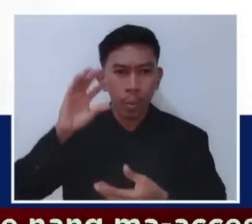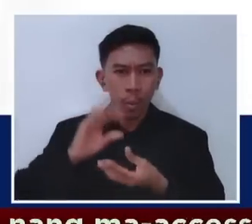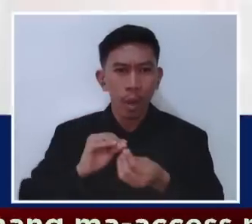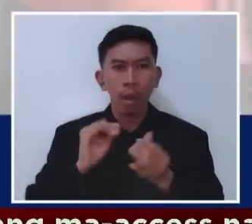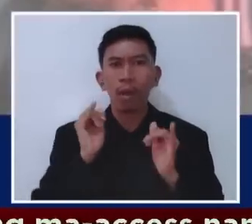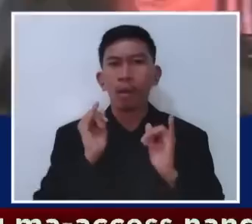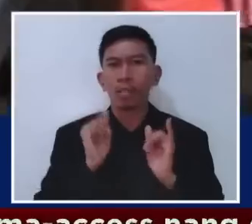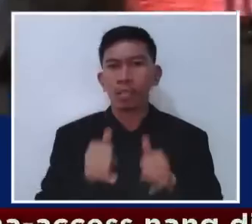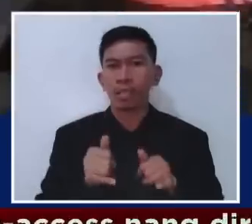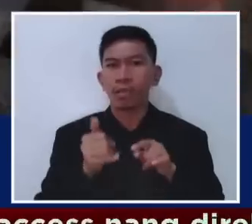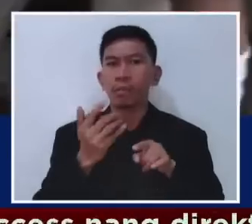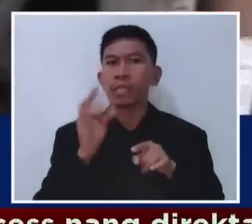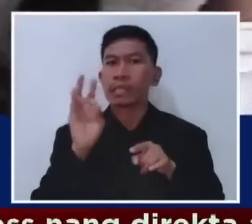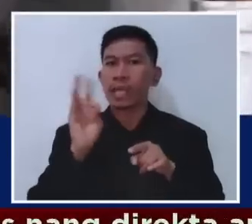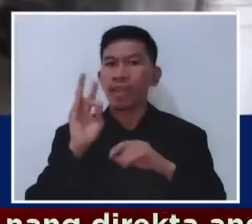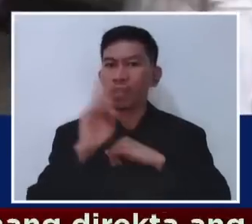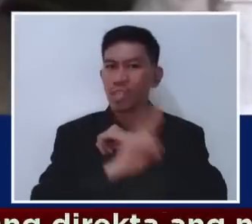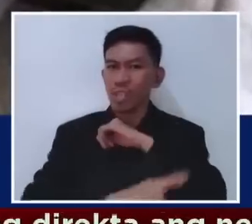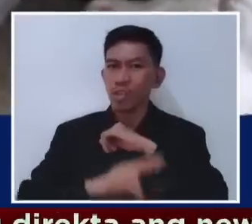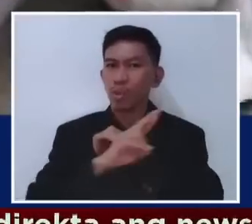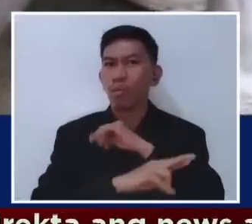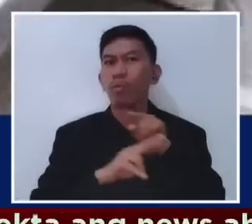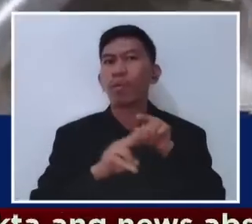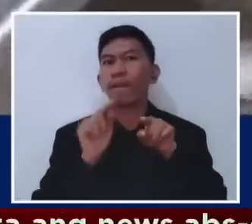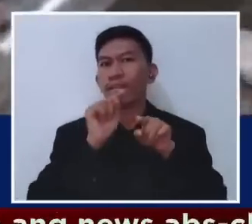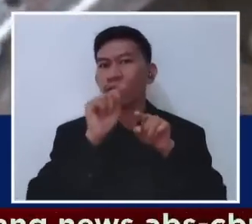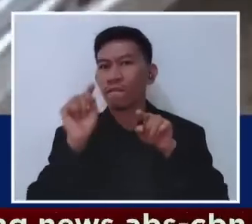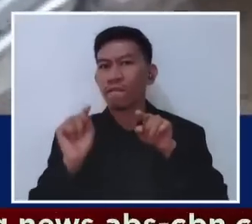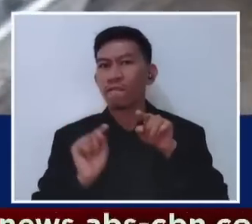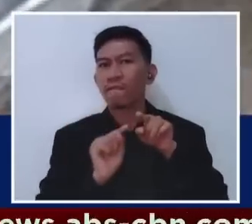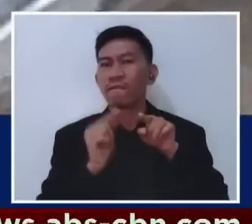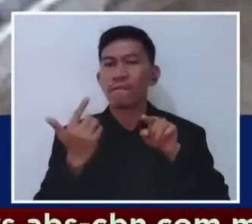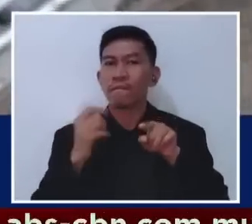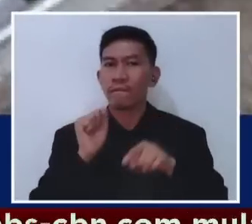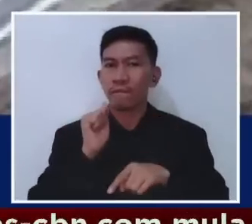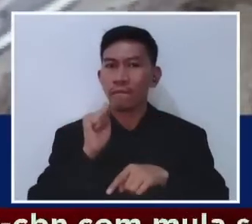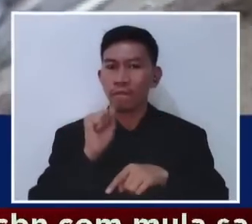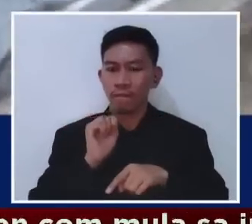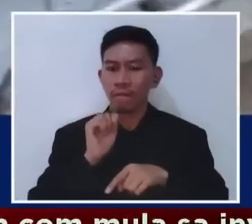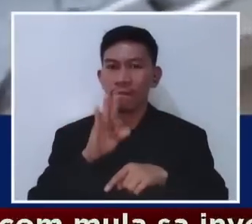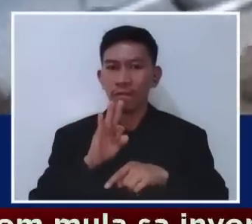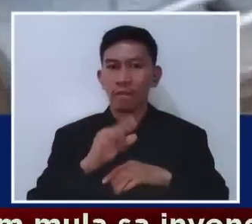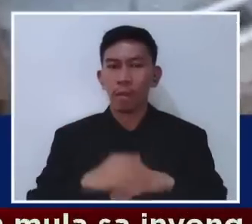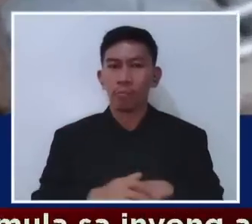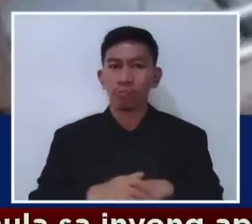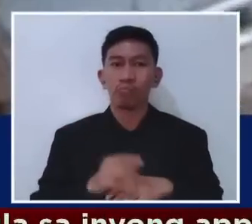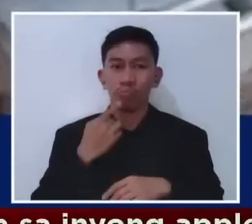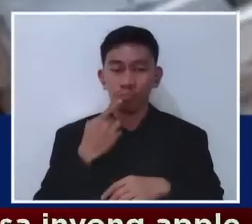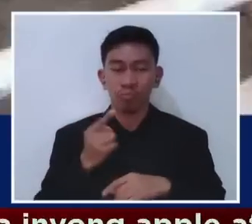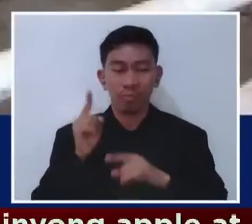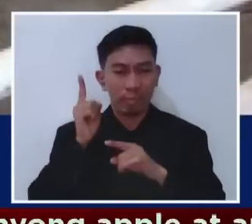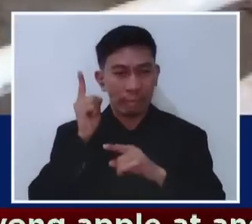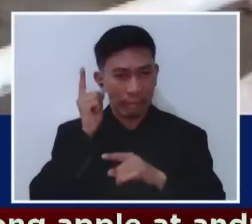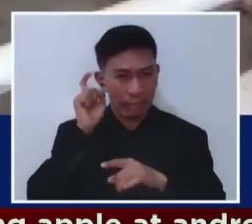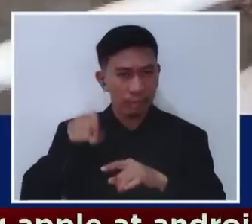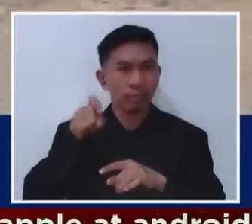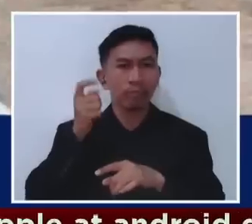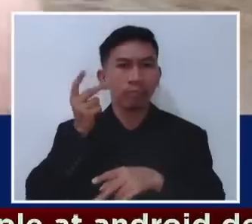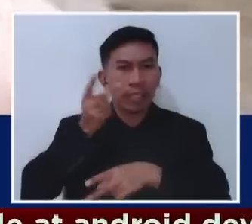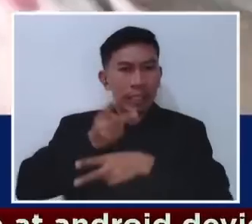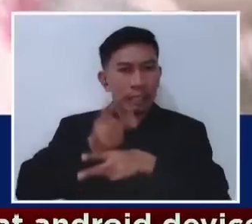7 rehiyon. Sabi pa ng BAI, dapat maging maingat ang mga hog raiser sa pagpapakain ng swill o kaning